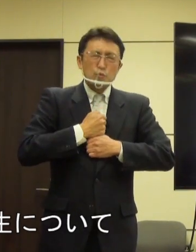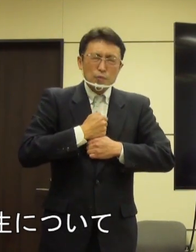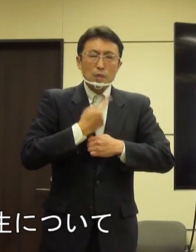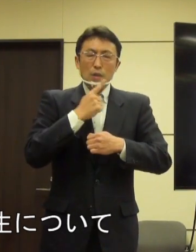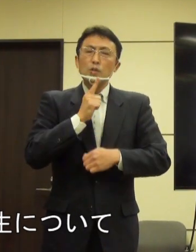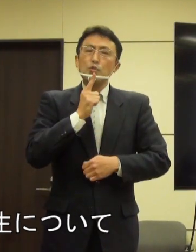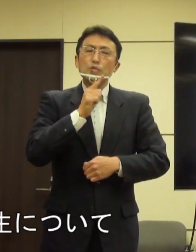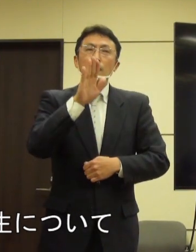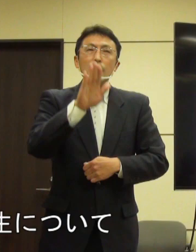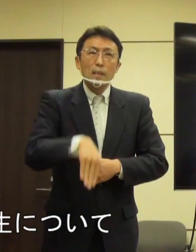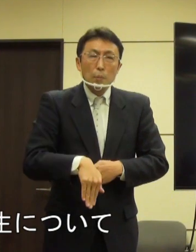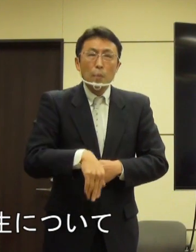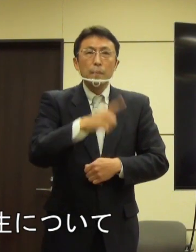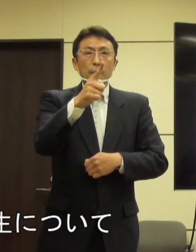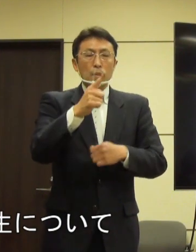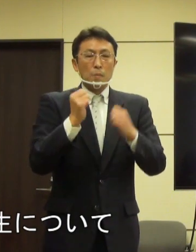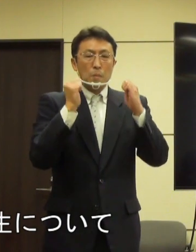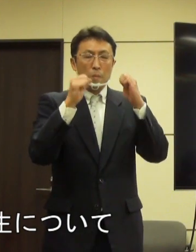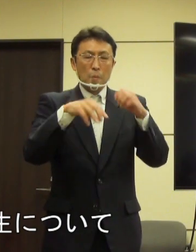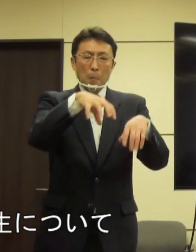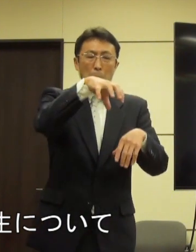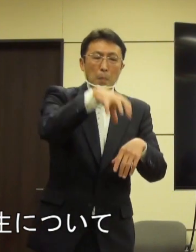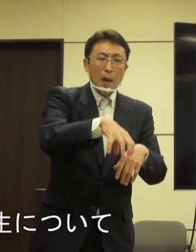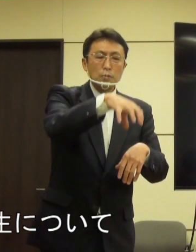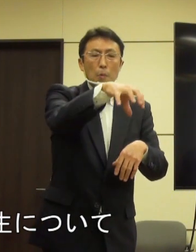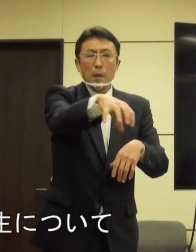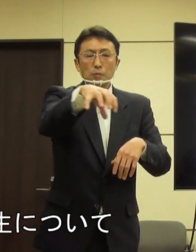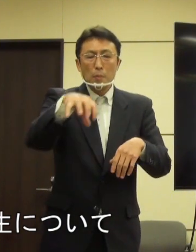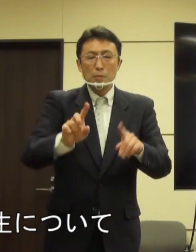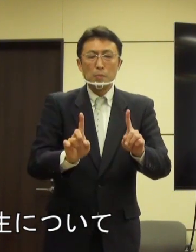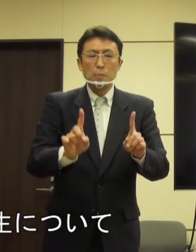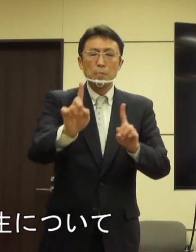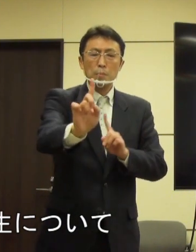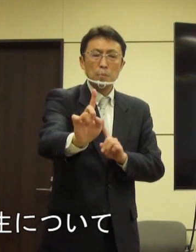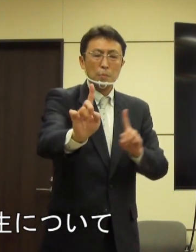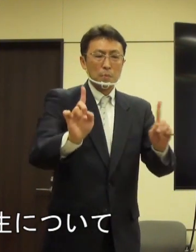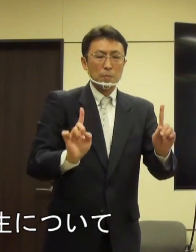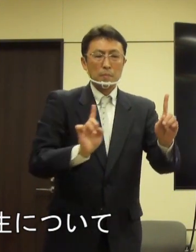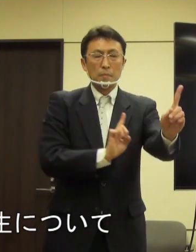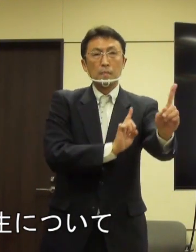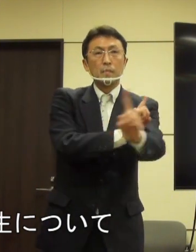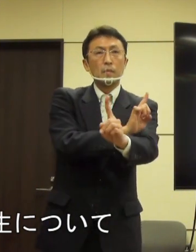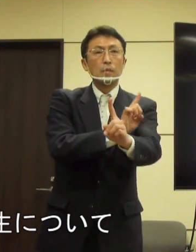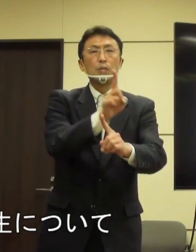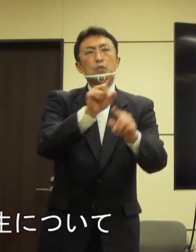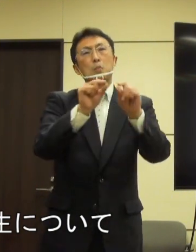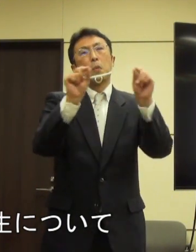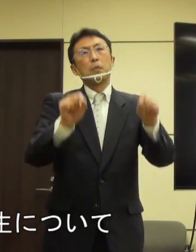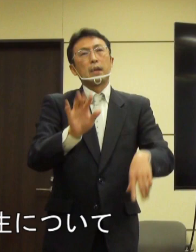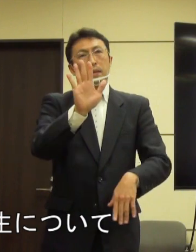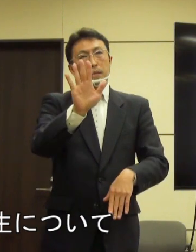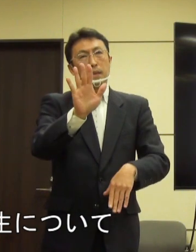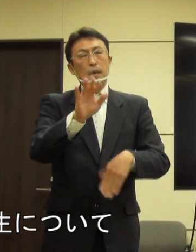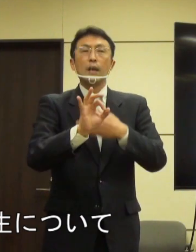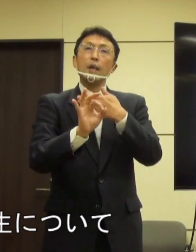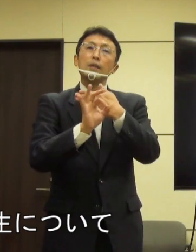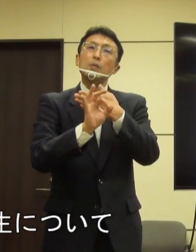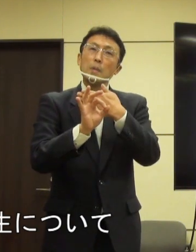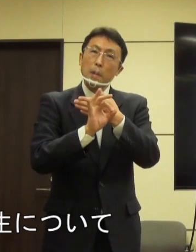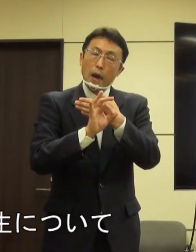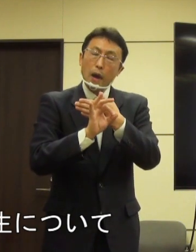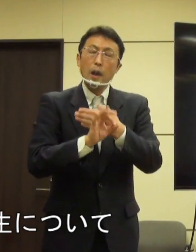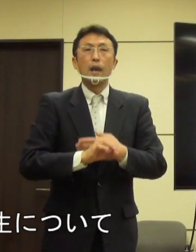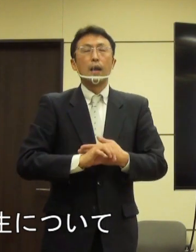切り替えが問題でしたというのもええ職員さんがですね食事を一緒に